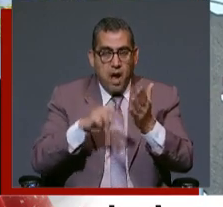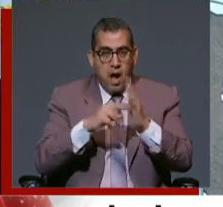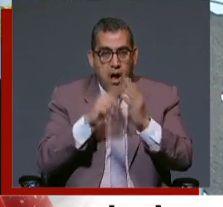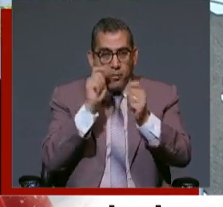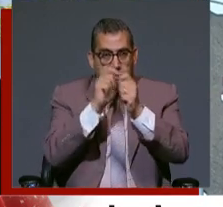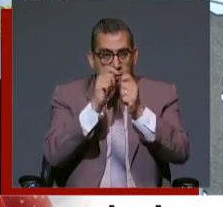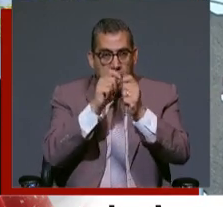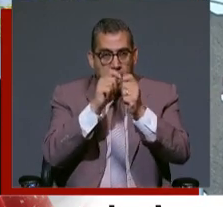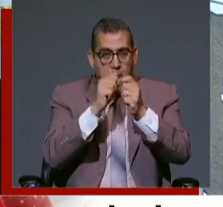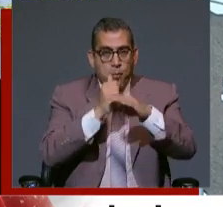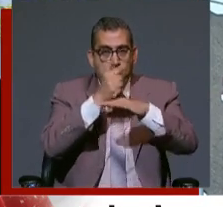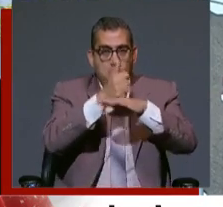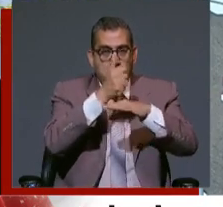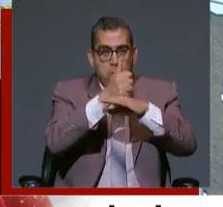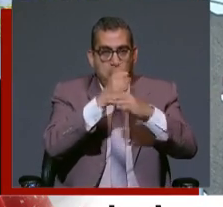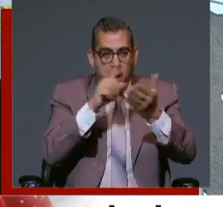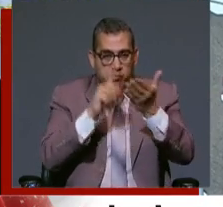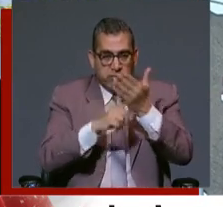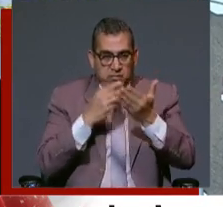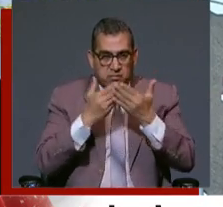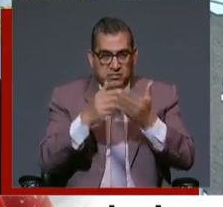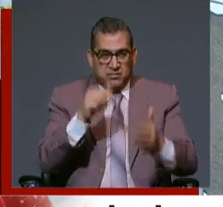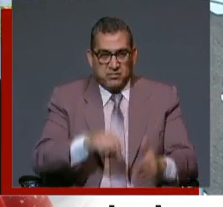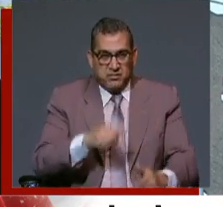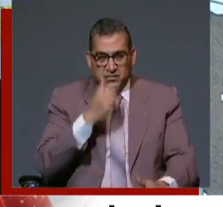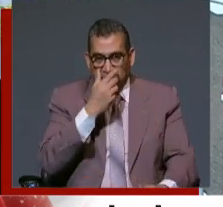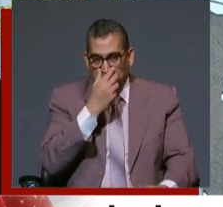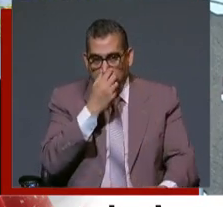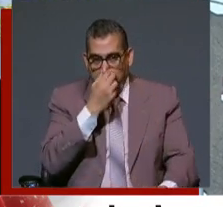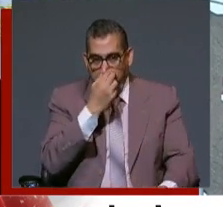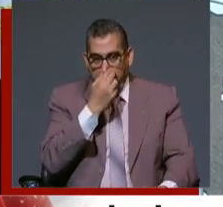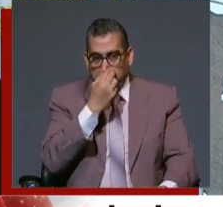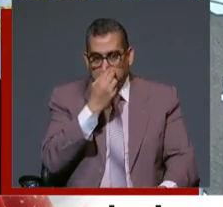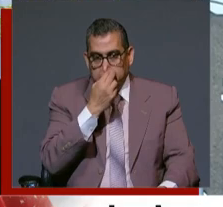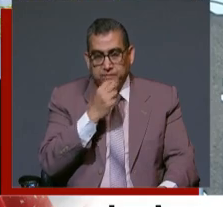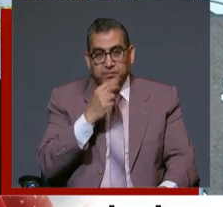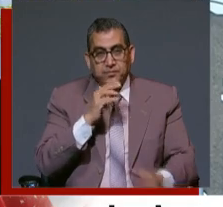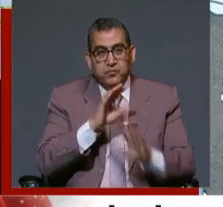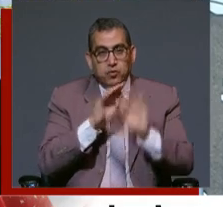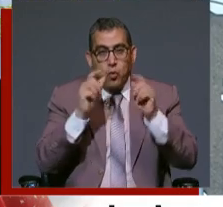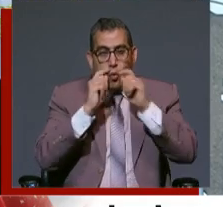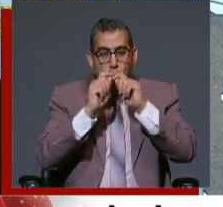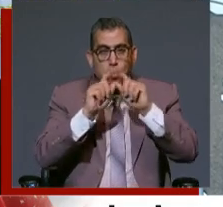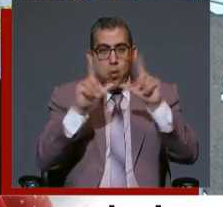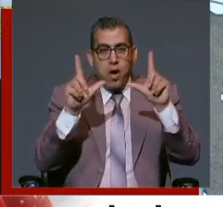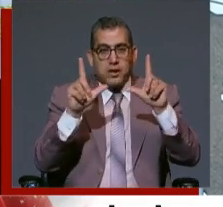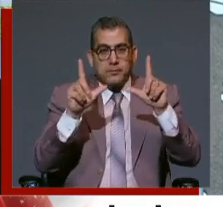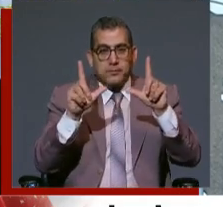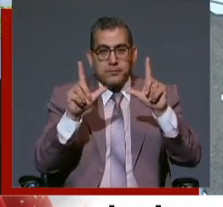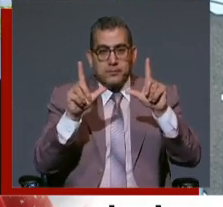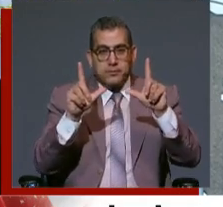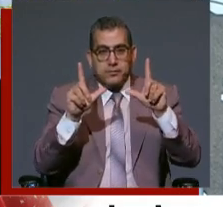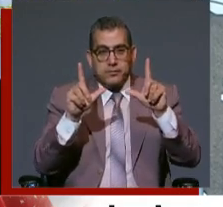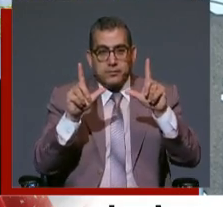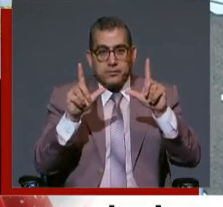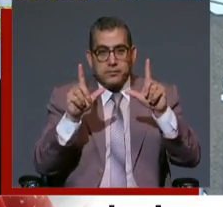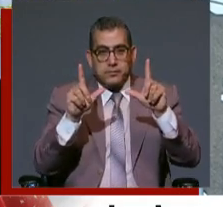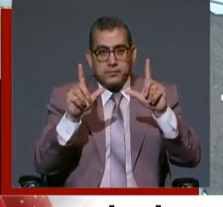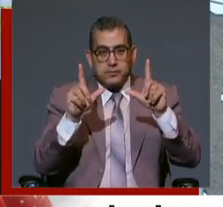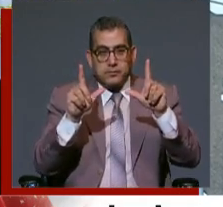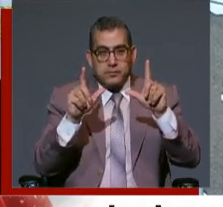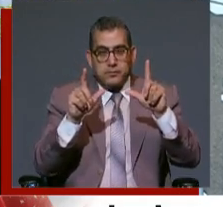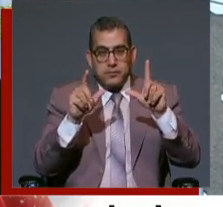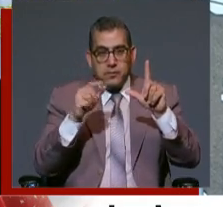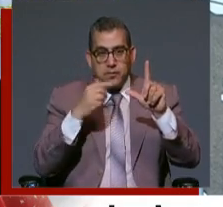وإصلاحات مؤسسية مناسبة يجب أن تكون واضحة، وأن